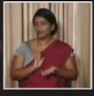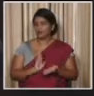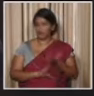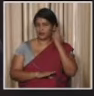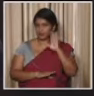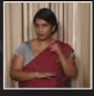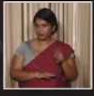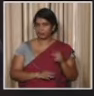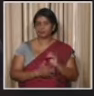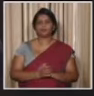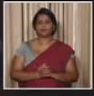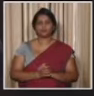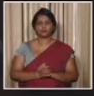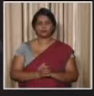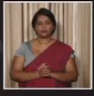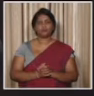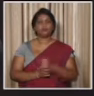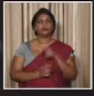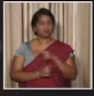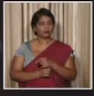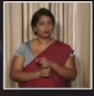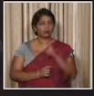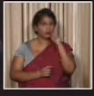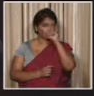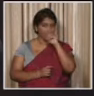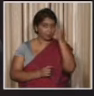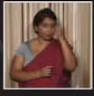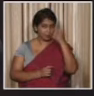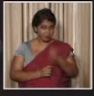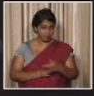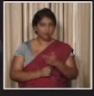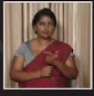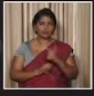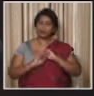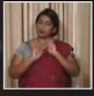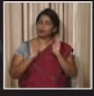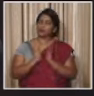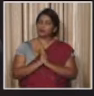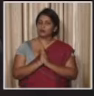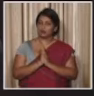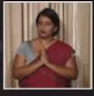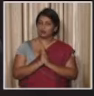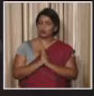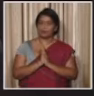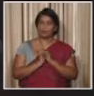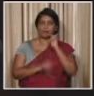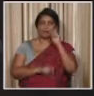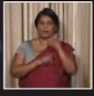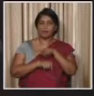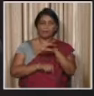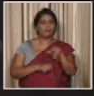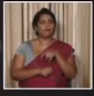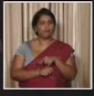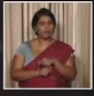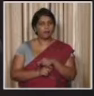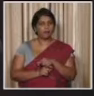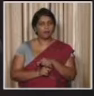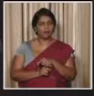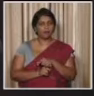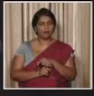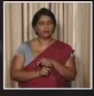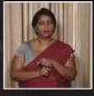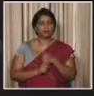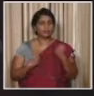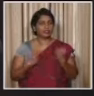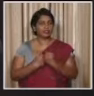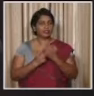වී ඇත මේ නිසා මාසික වැටුප් ලබන්නන් ඇතුළු සමස්ත ජන ප්‍රජාවම